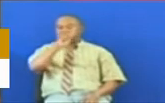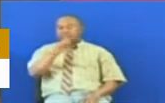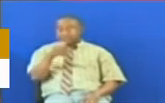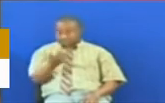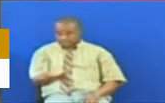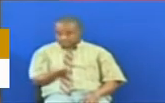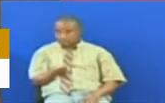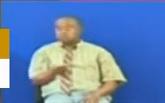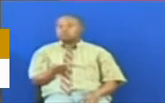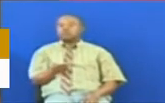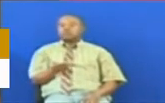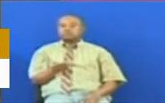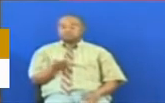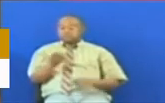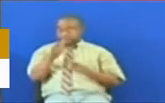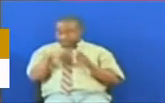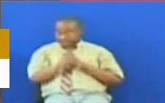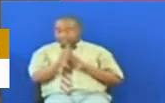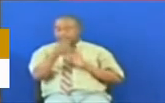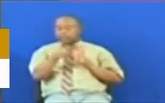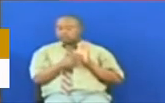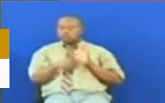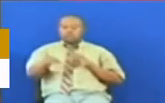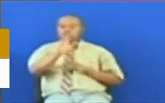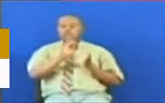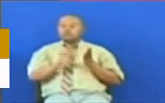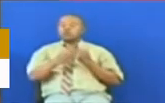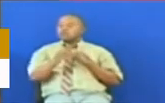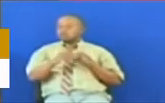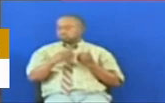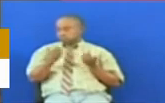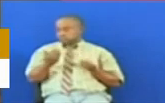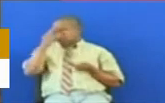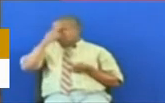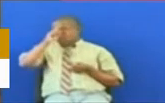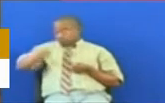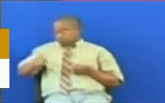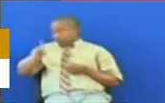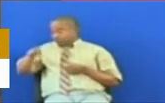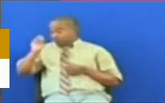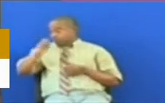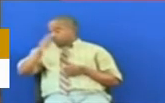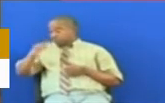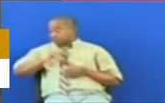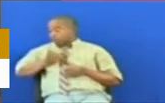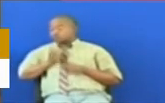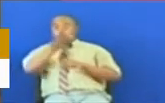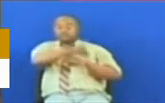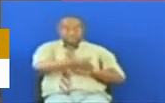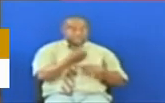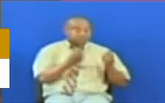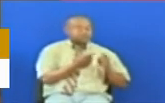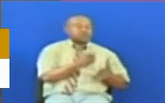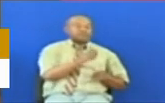zone, katika kanuni ni eneo lipi. Kwa maana hiyo hata wavuvi wanapokuja